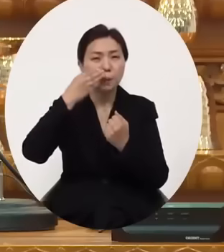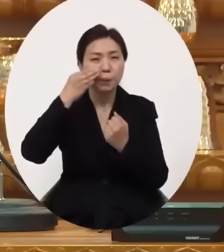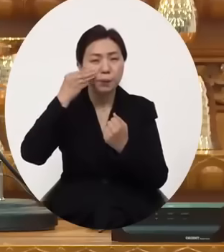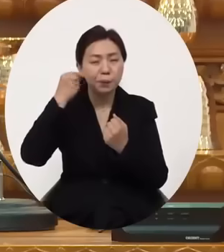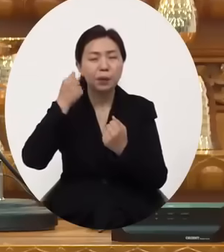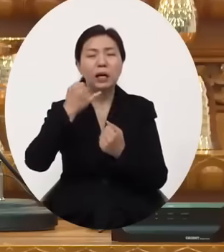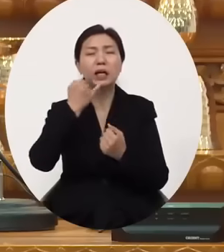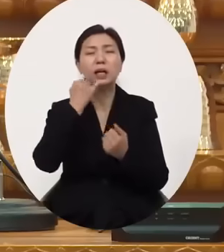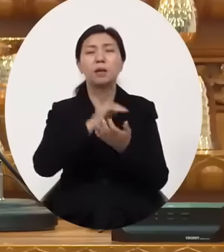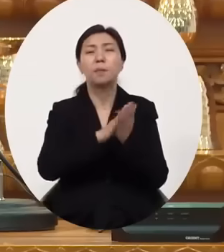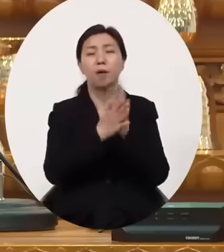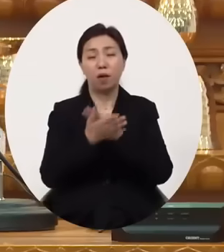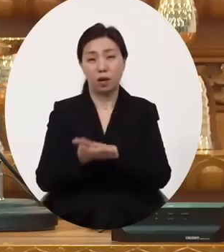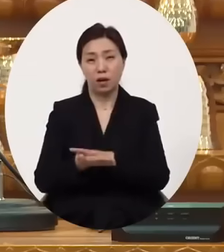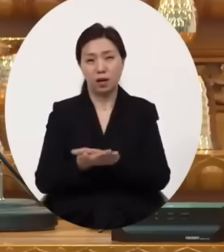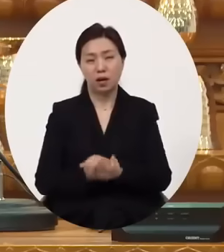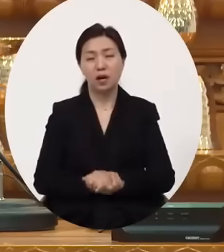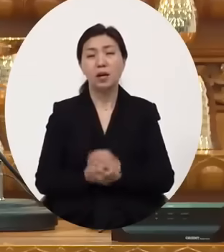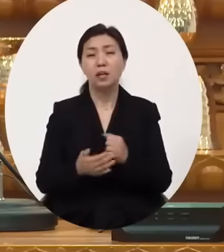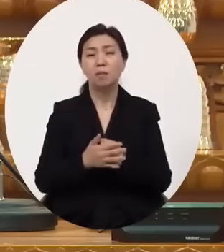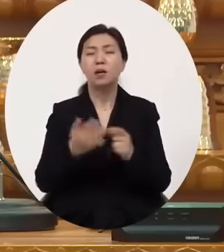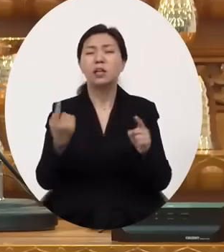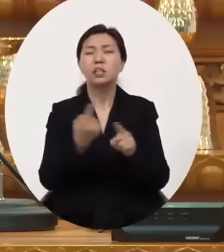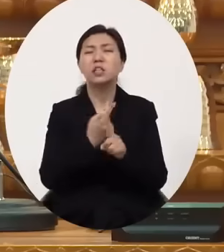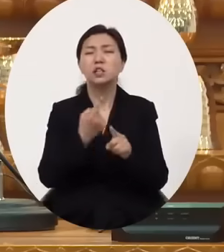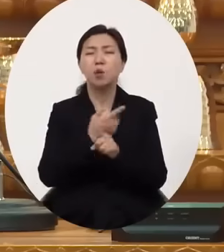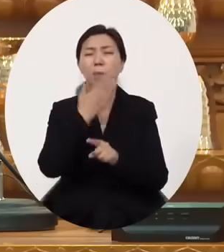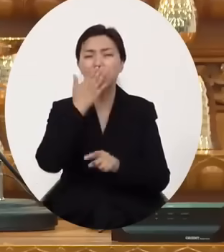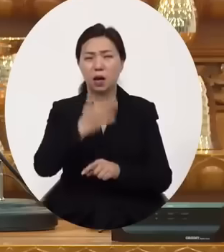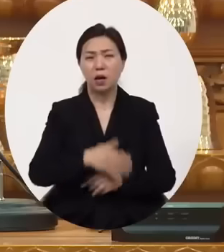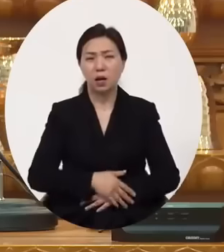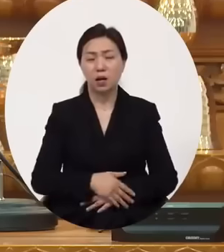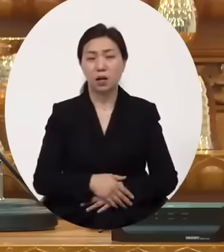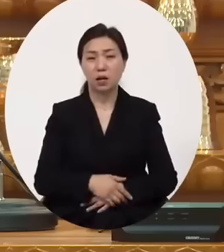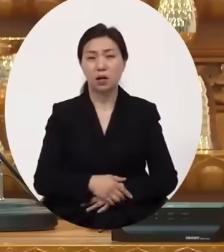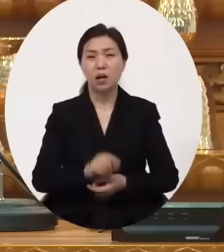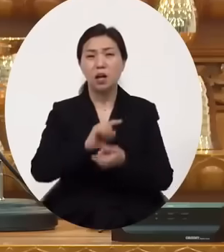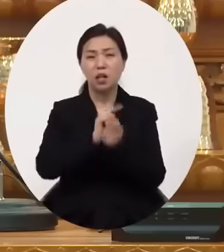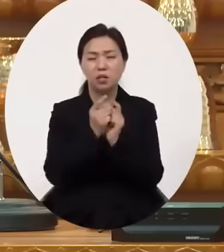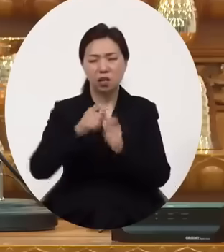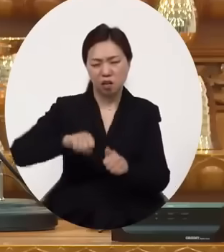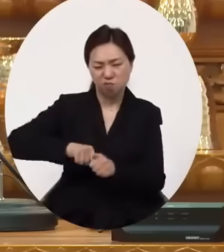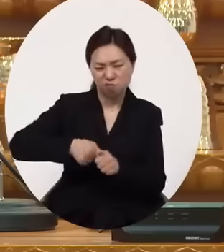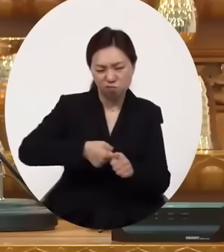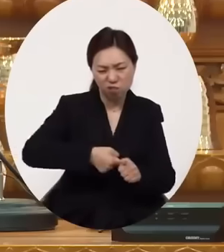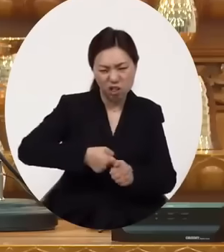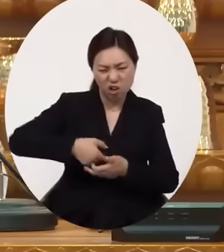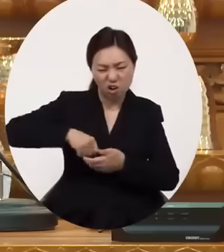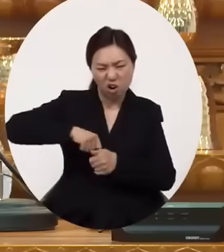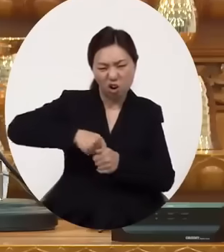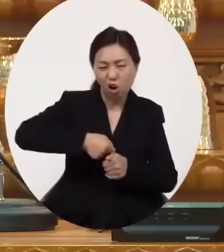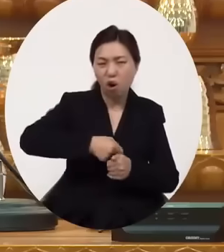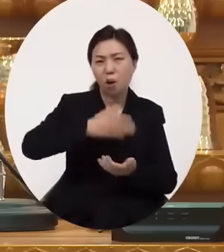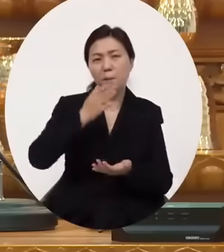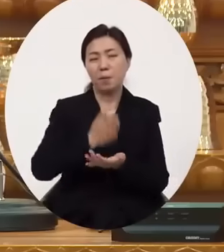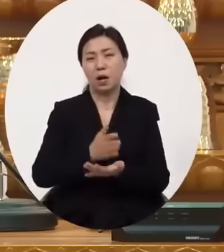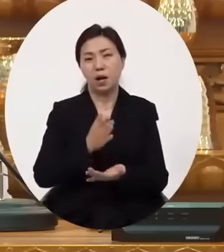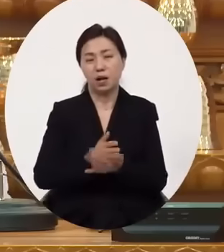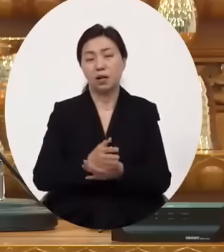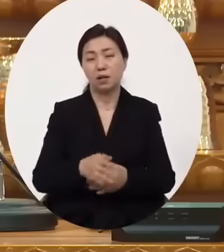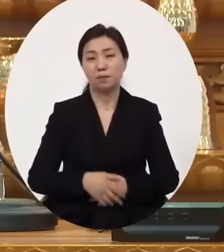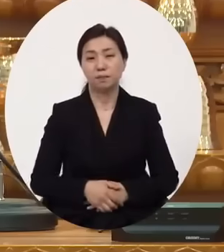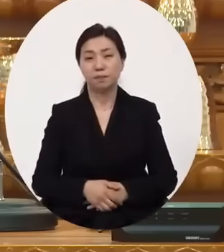풀려버린다는 거예요. 그래서 치료의 효과도 있다. 대신에 무리해서 하시면 안 돼요. 천천히